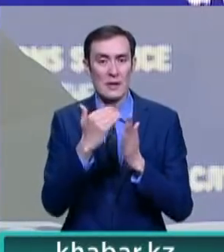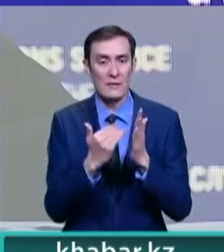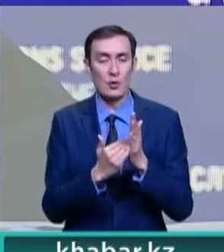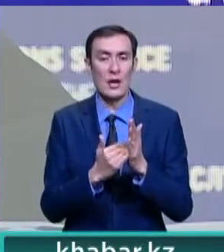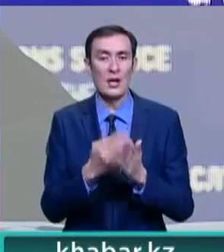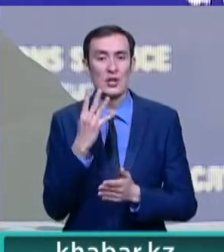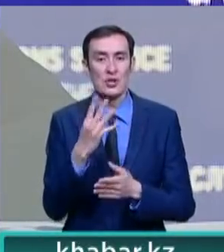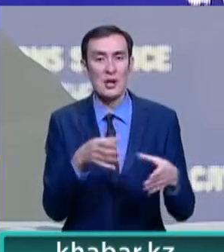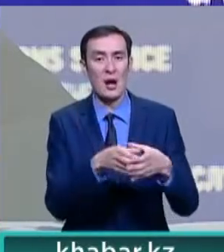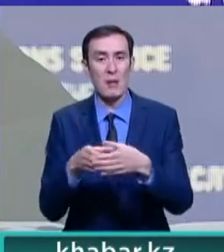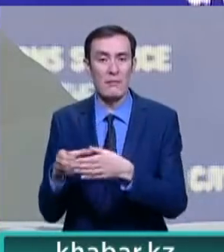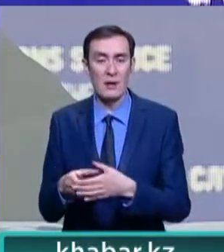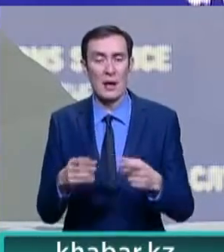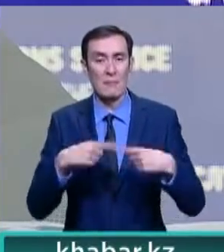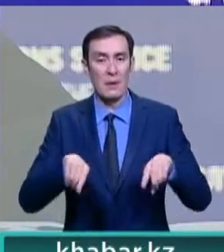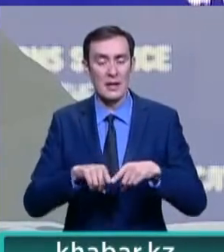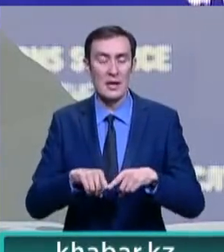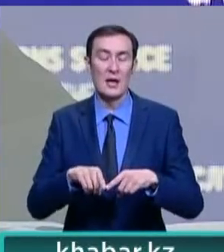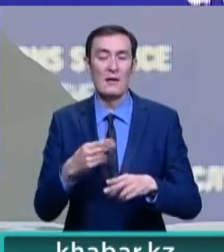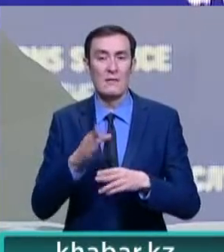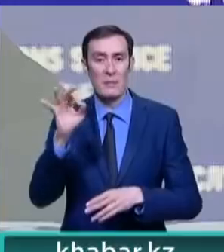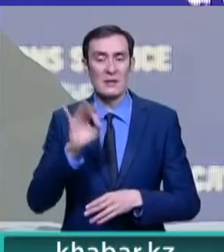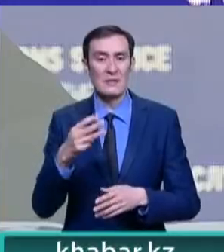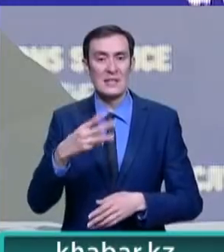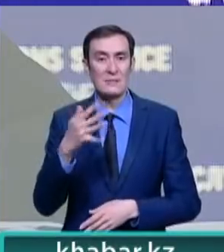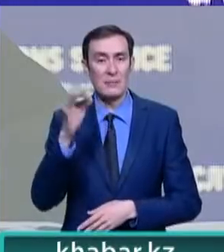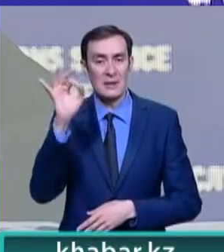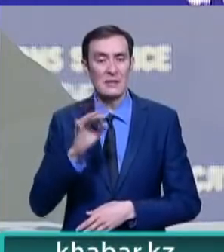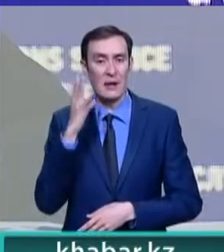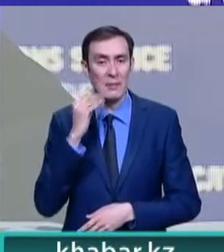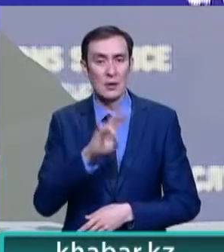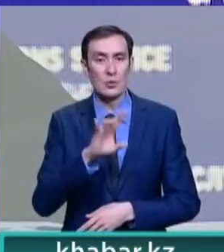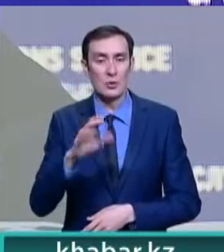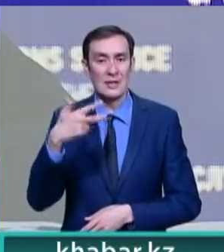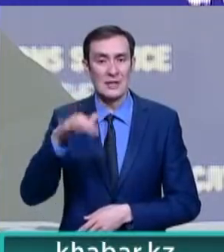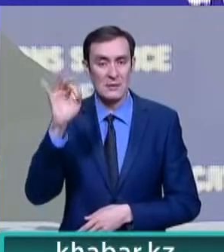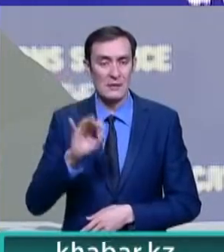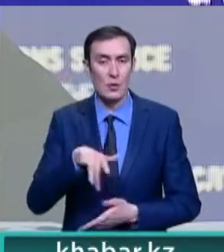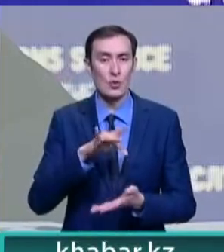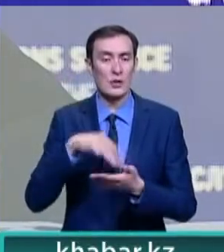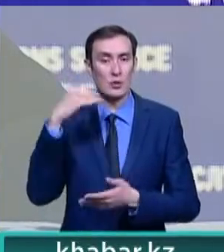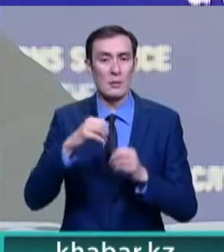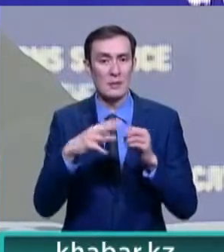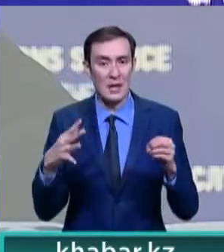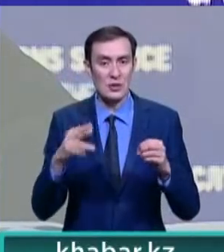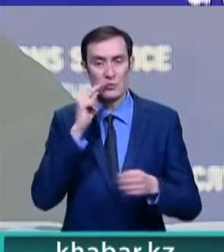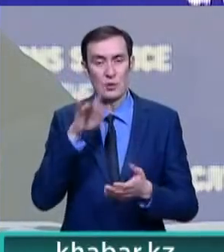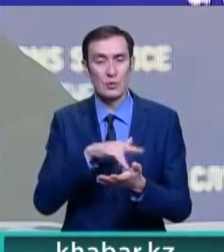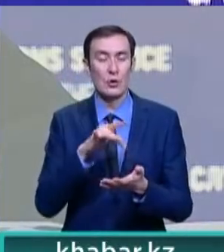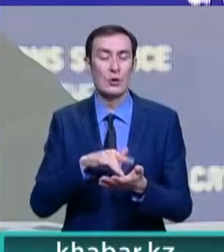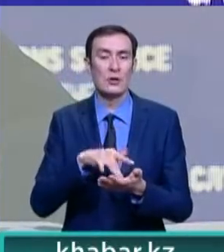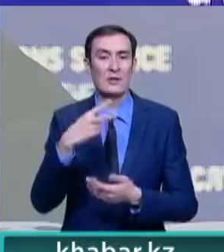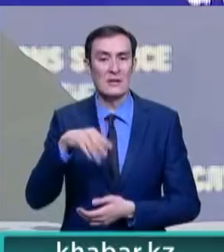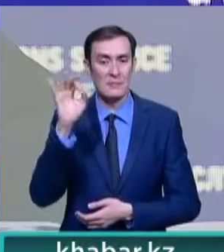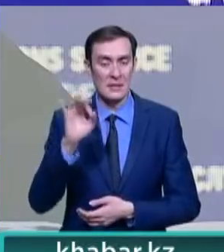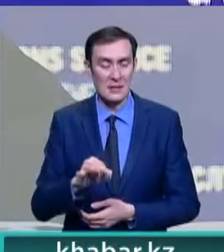4 хаба единого дистрибьютора. В процентном отношении Алмата 35%, Нур-Султан 30%, Актюбе 15%, Шымкент 20%.